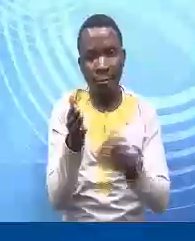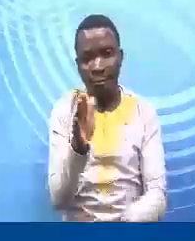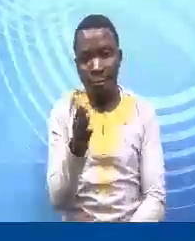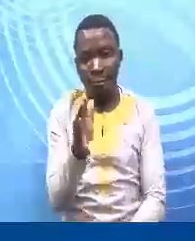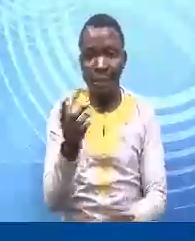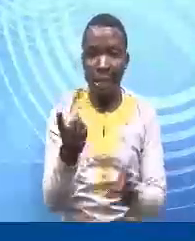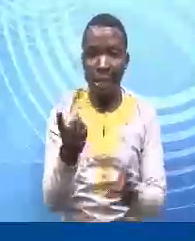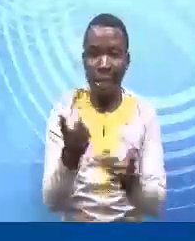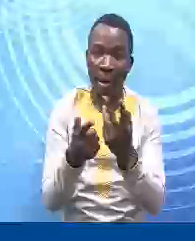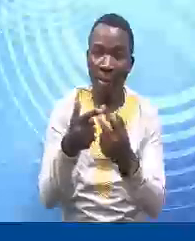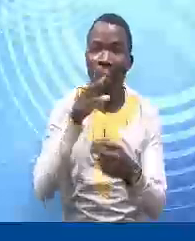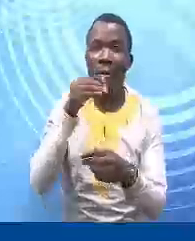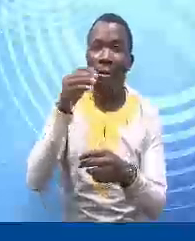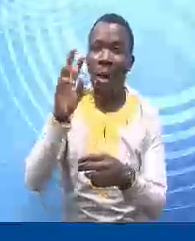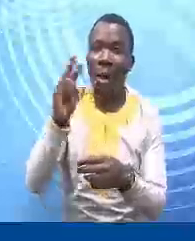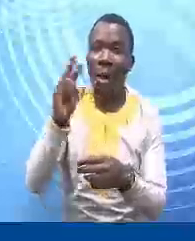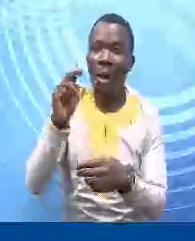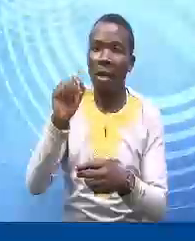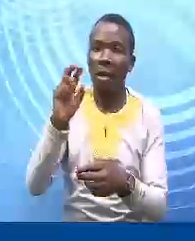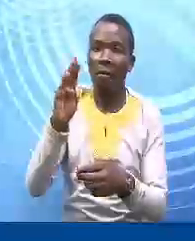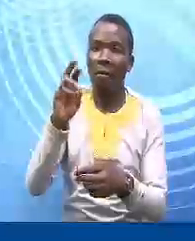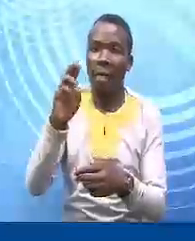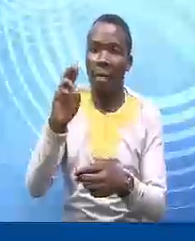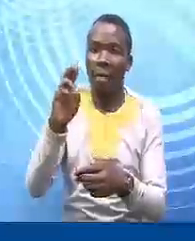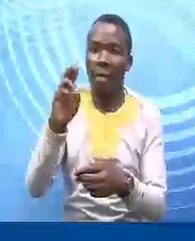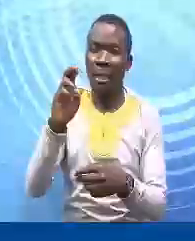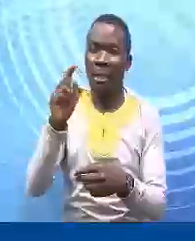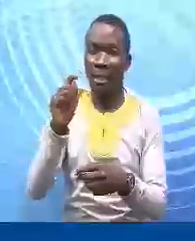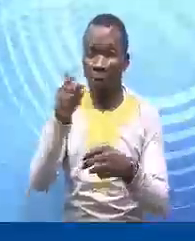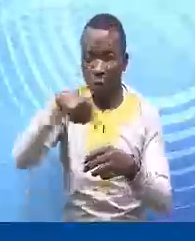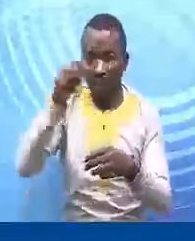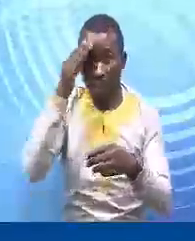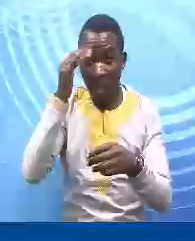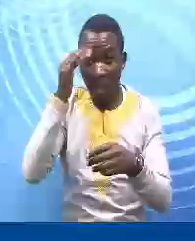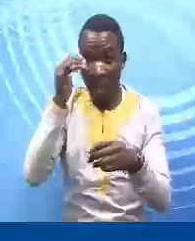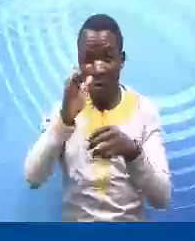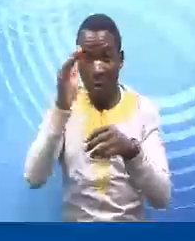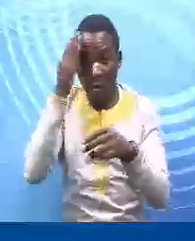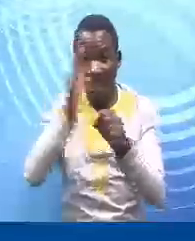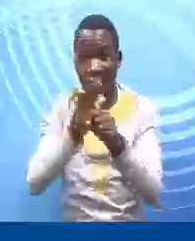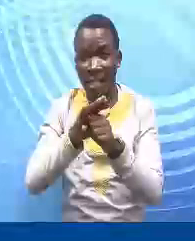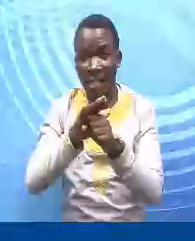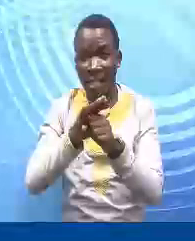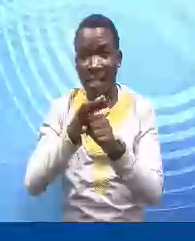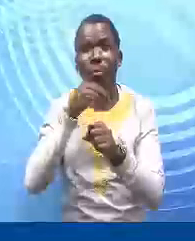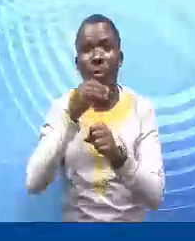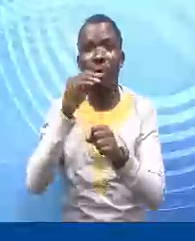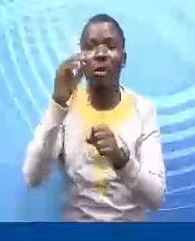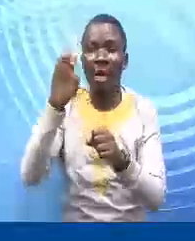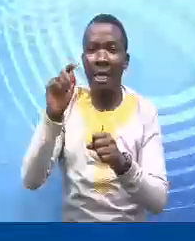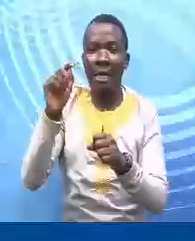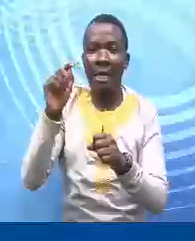abarwa muri bene na ruberi twebwe ko tubizi twatanga amakuru tuzi ko ari mwene tiyene bo bamwakiriye